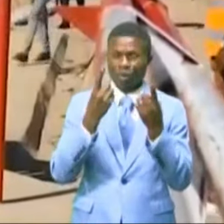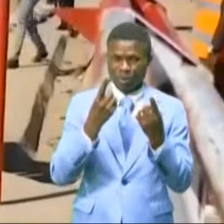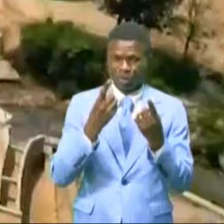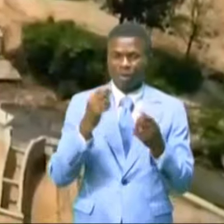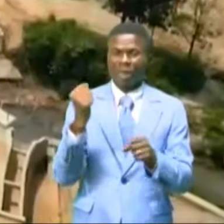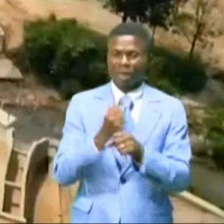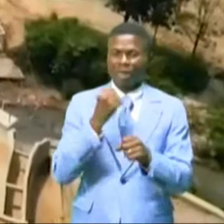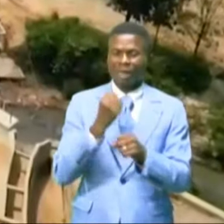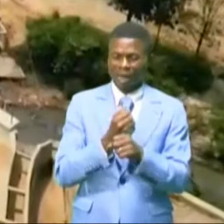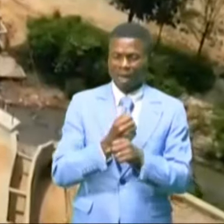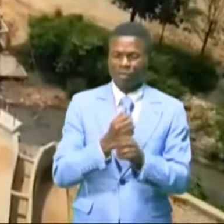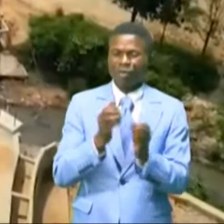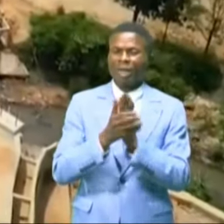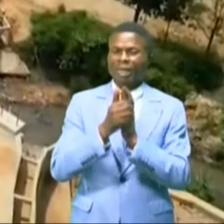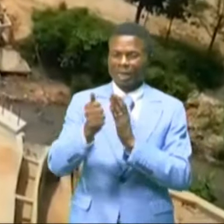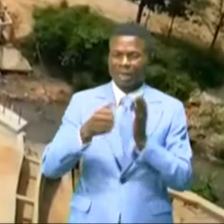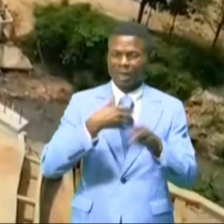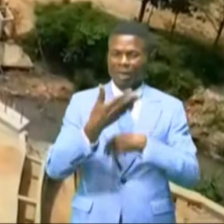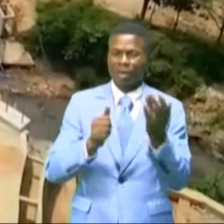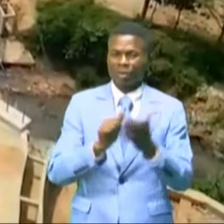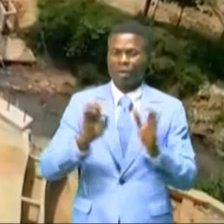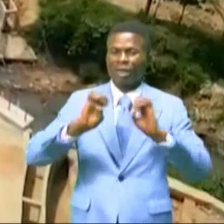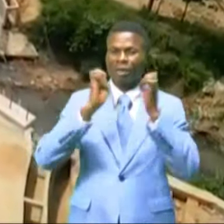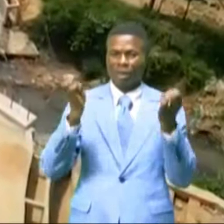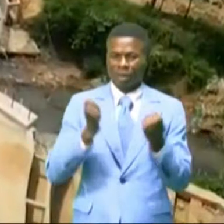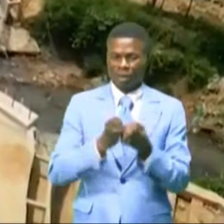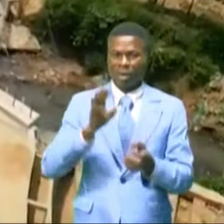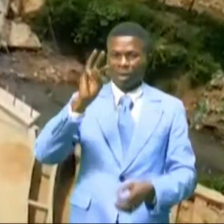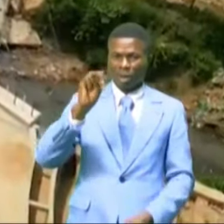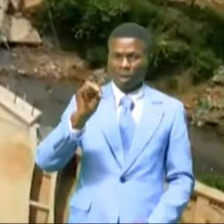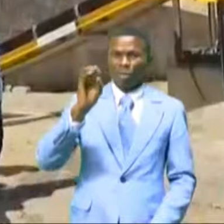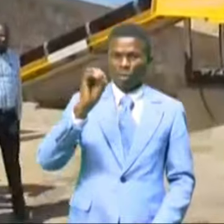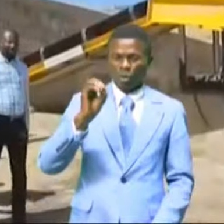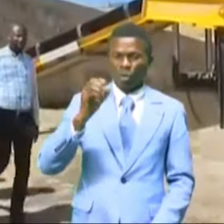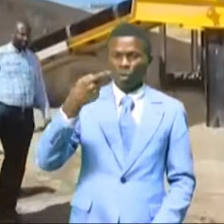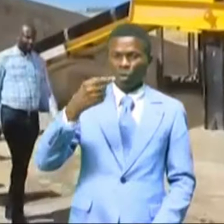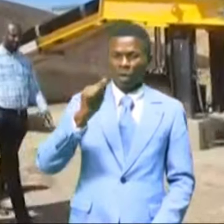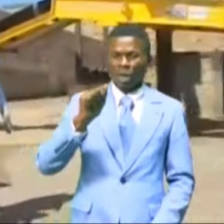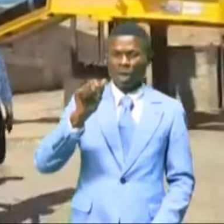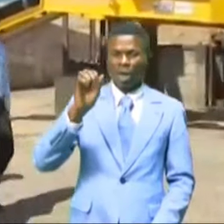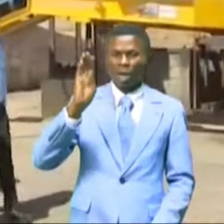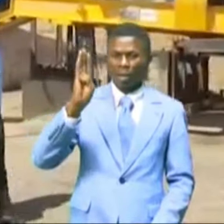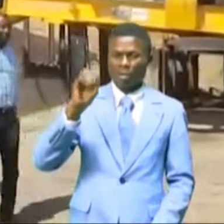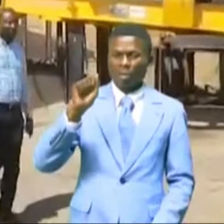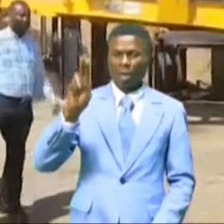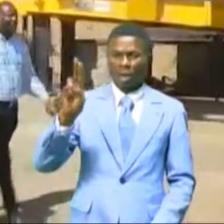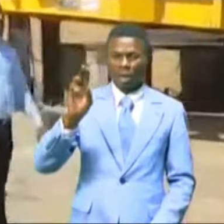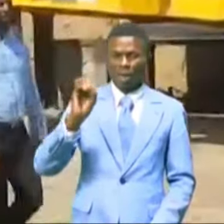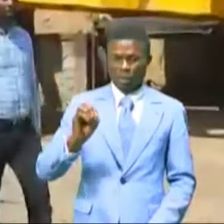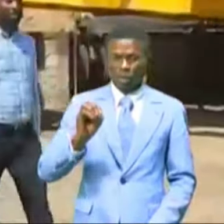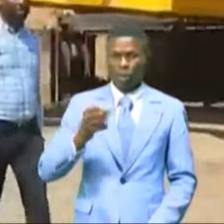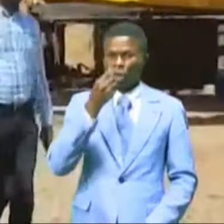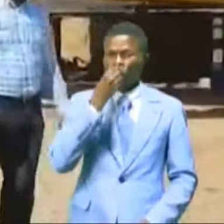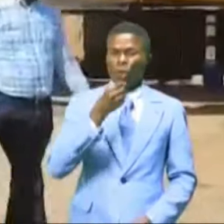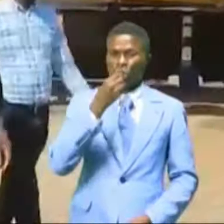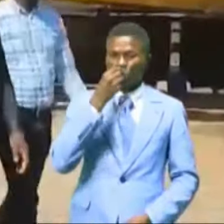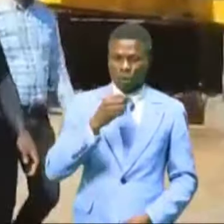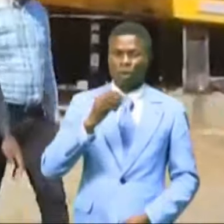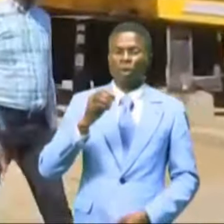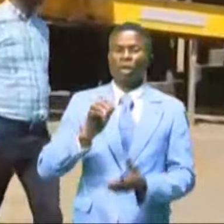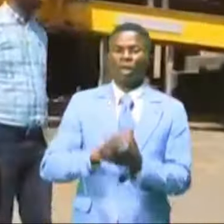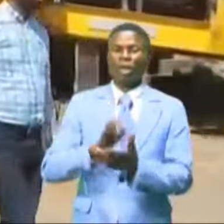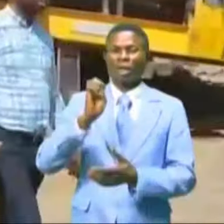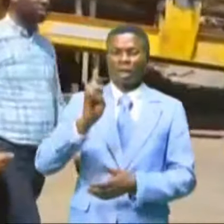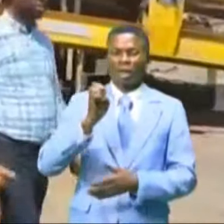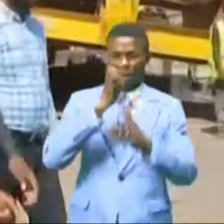de la qualité du travail abattu par l'entreprise Mogabaon grâce à l'engagement du PDG Joseph Eli Akilimali,